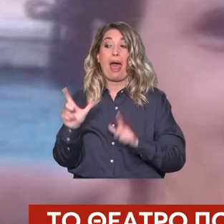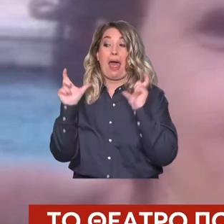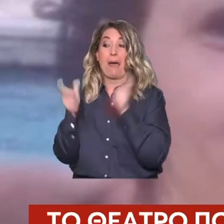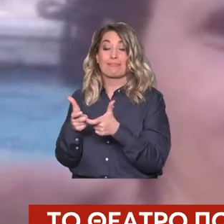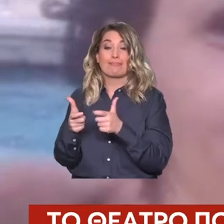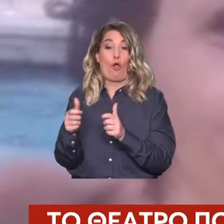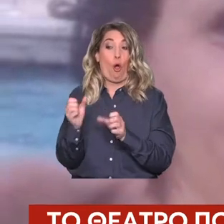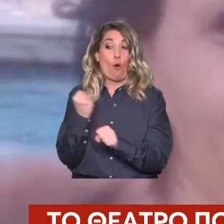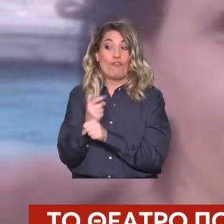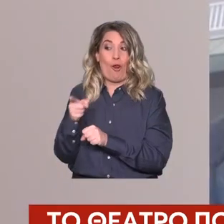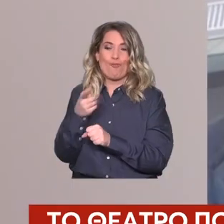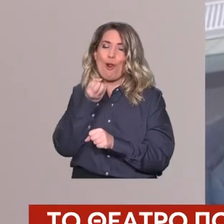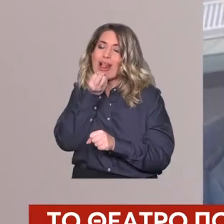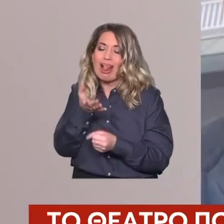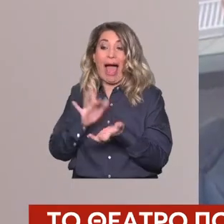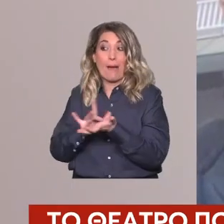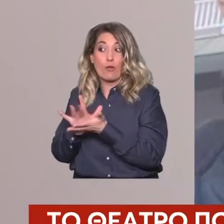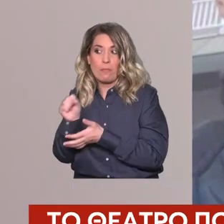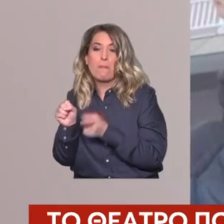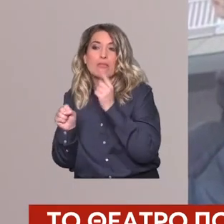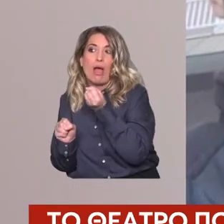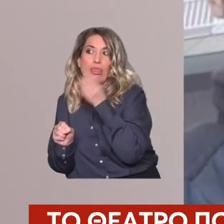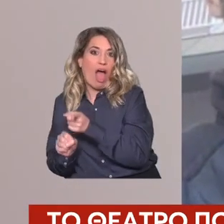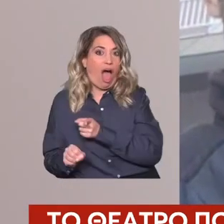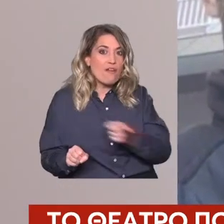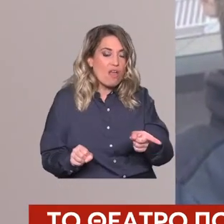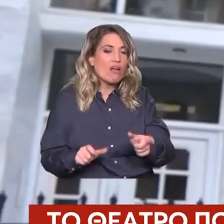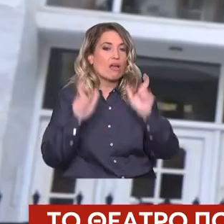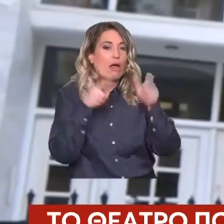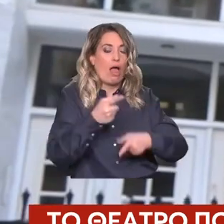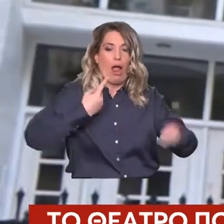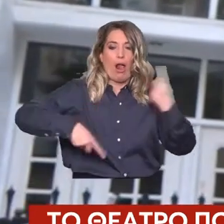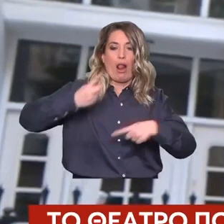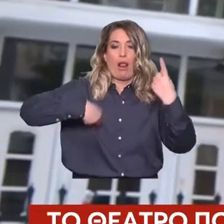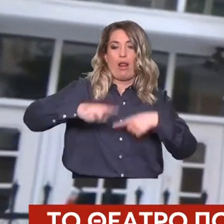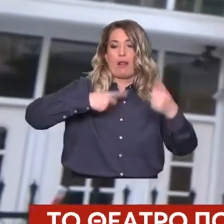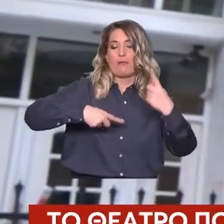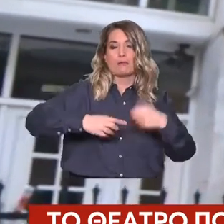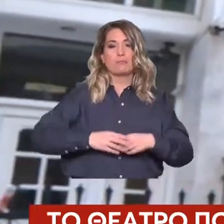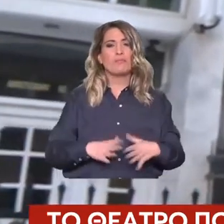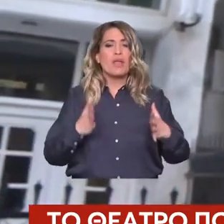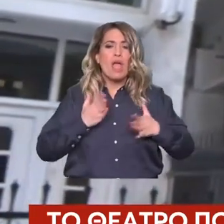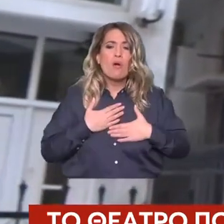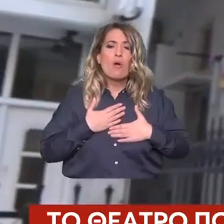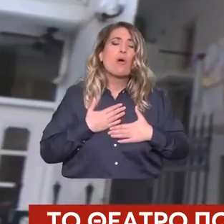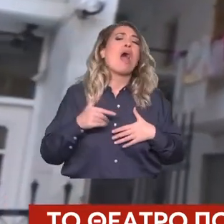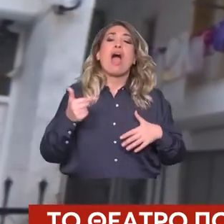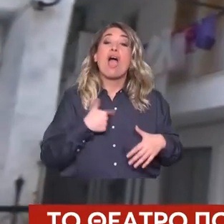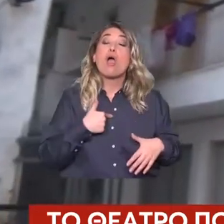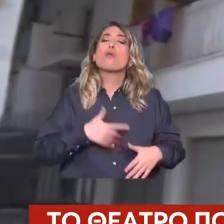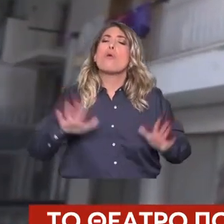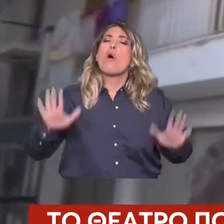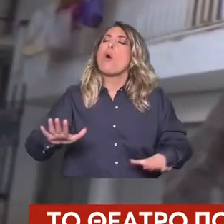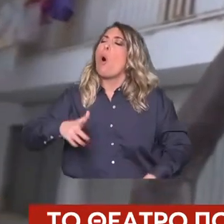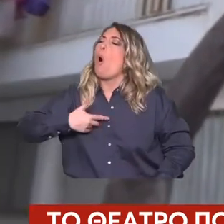και τελικά κρύβεται πίσω από την άγρια δολοφονία της 40χρονης εγγύου. Κάνω αυτό που είπα από την πρώτη στιγμή, θα γυρίσω τον κόσμο ανάποδα